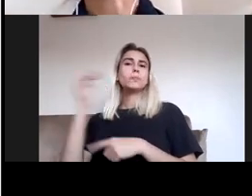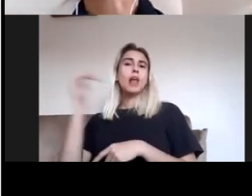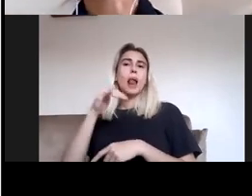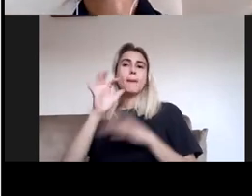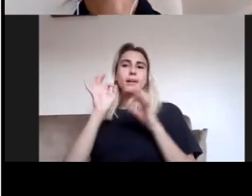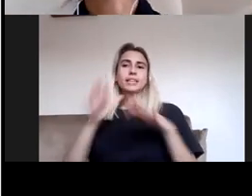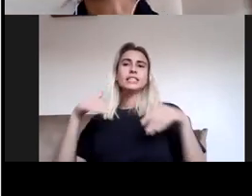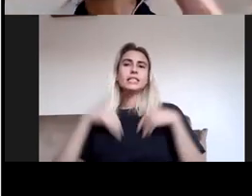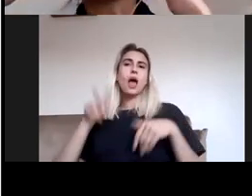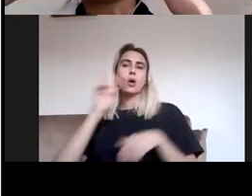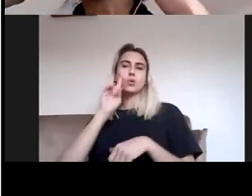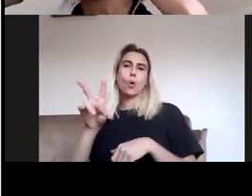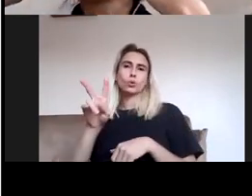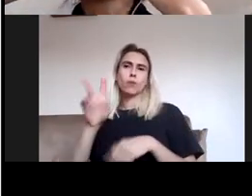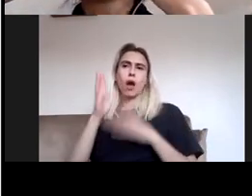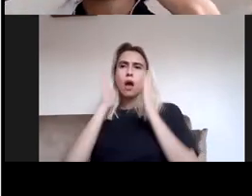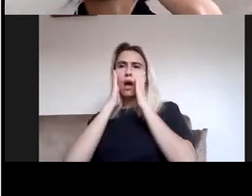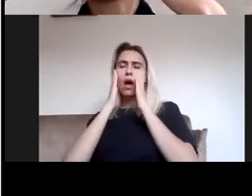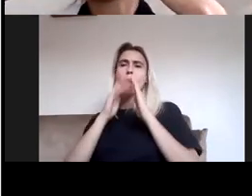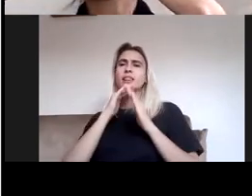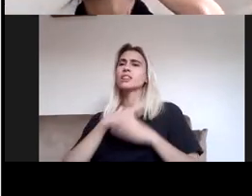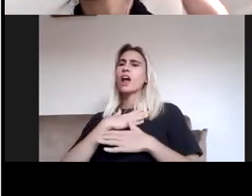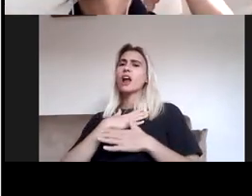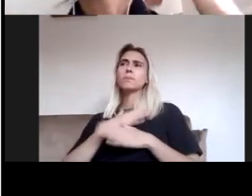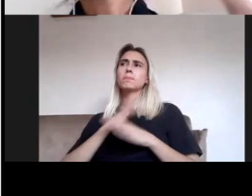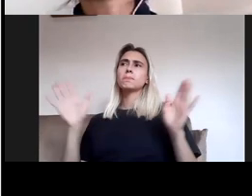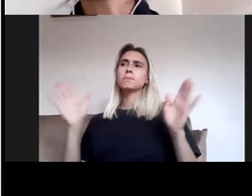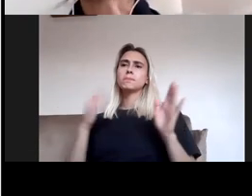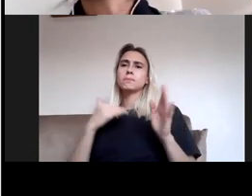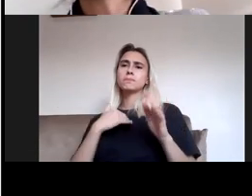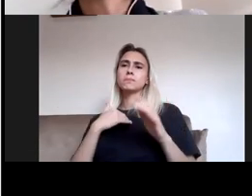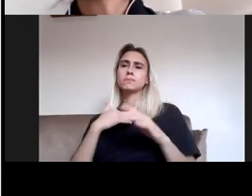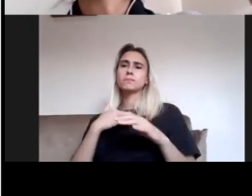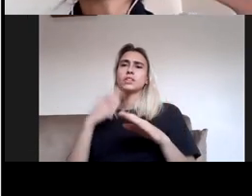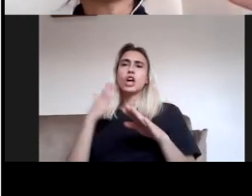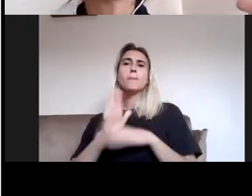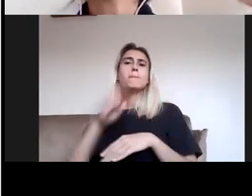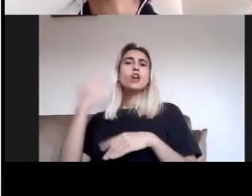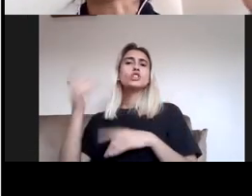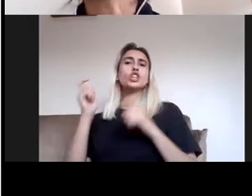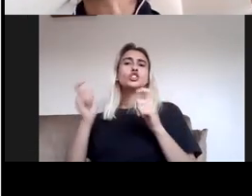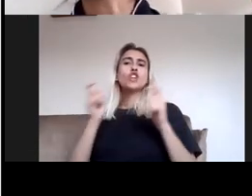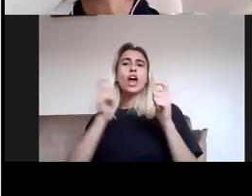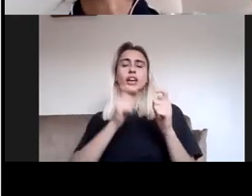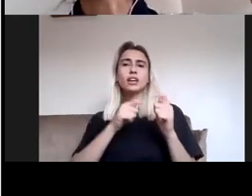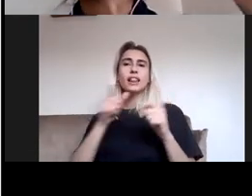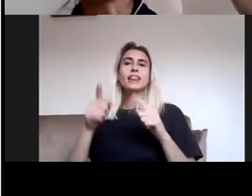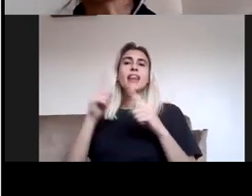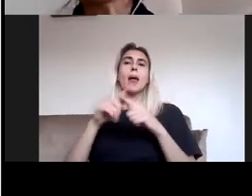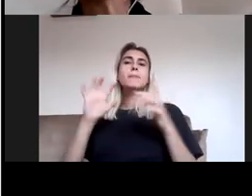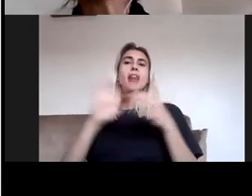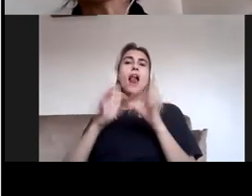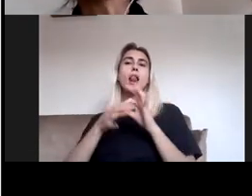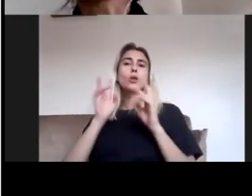Rize'yi gördüm. Aman tanrım. Yani gerçekten. İşte başka şehirlerde şehirler arası terminalleri görüyorum.